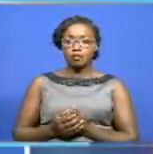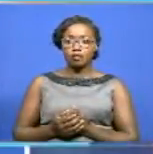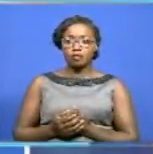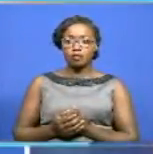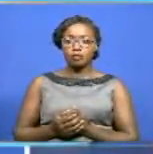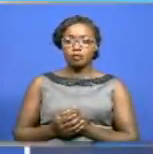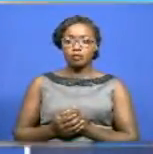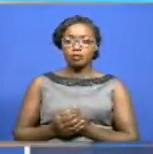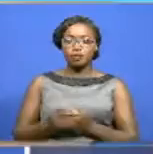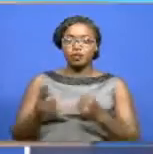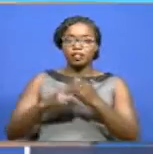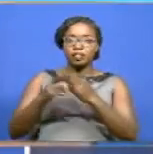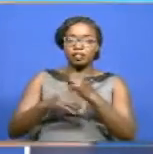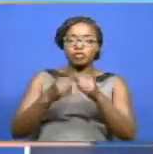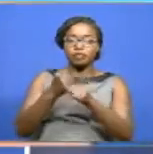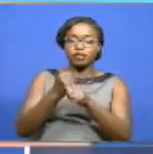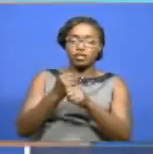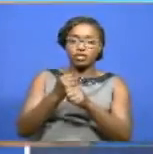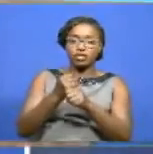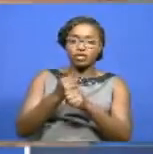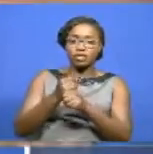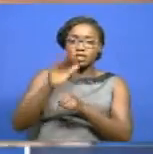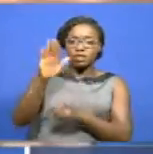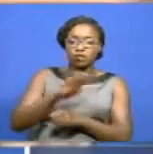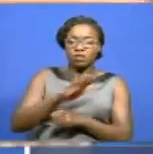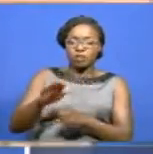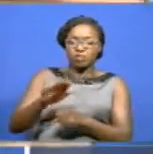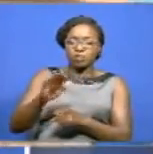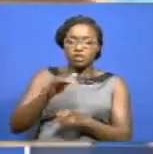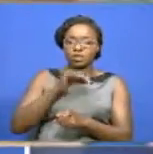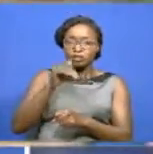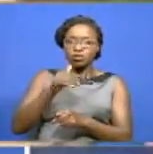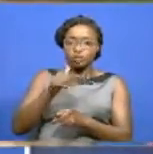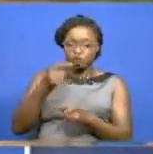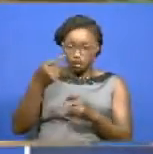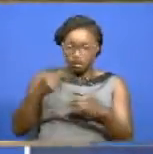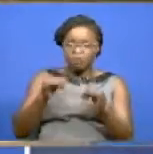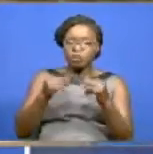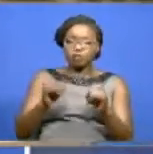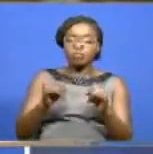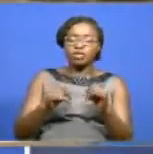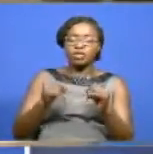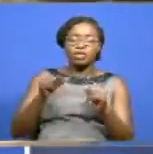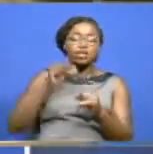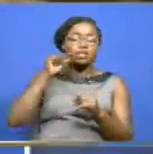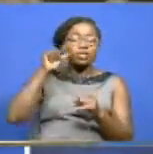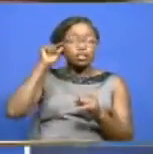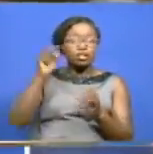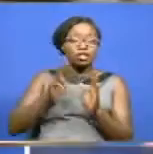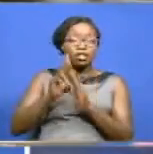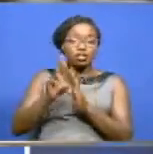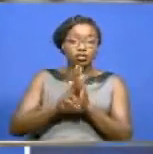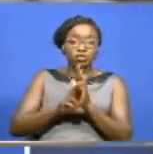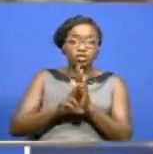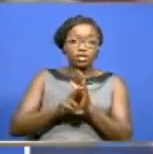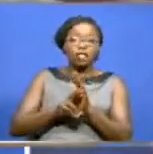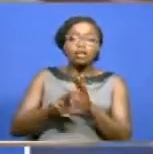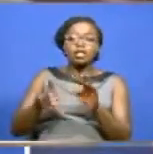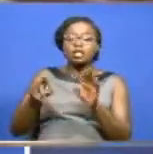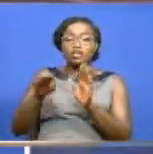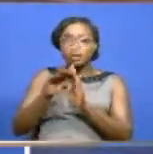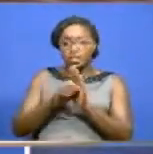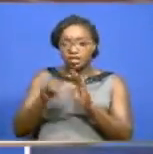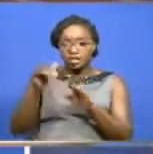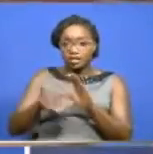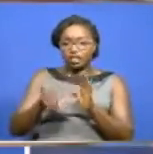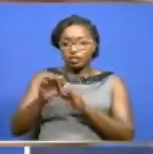Kwa miaka 7 bunge limeshindwa kutekeleza sheria ya jinsia kama ilivyoratibishwa kwenye katiba, hali iliyosababisha